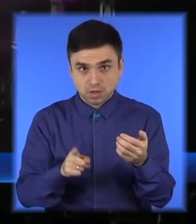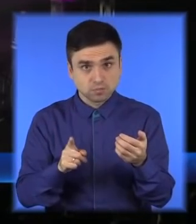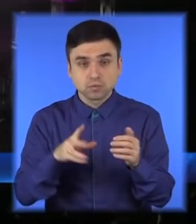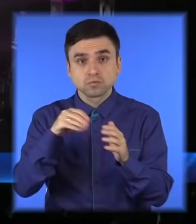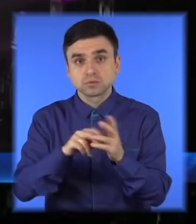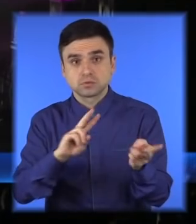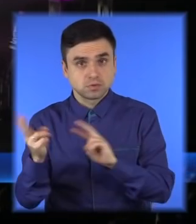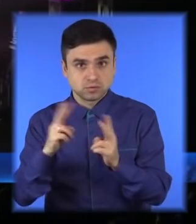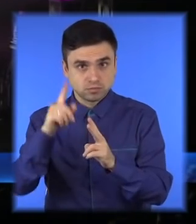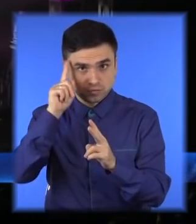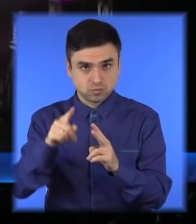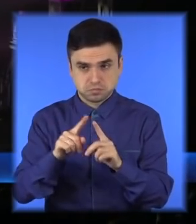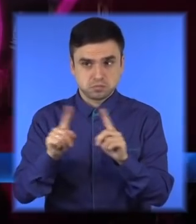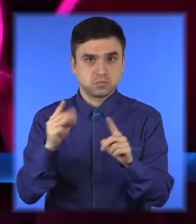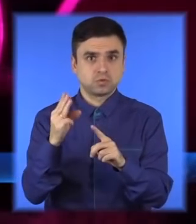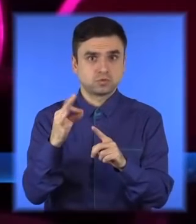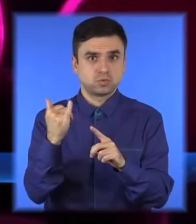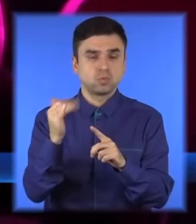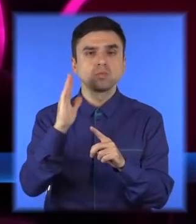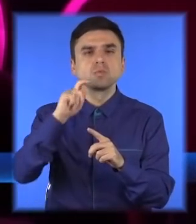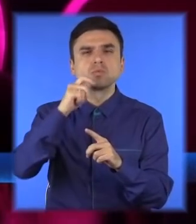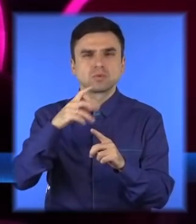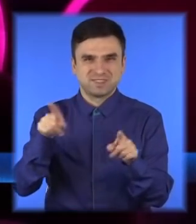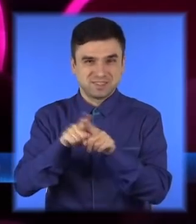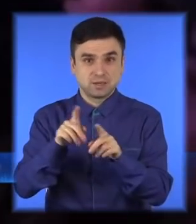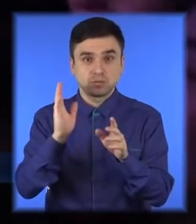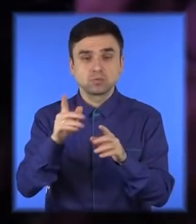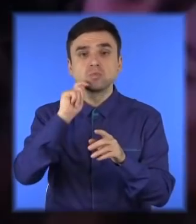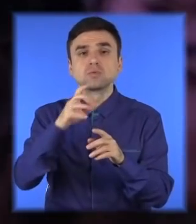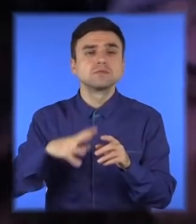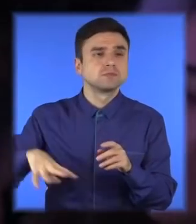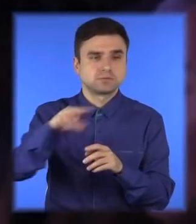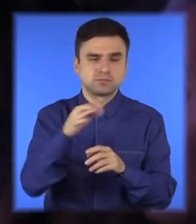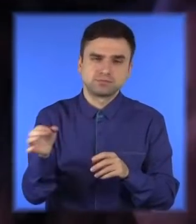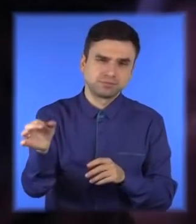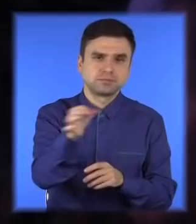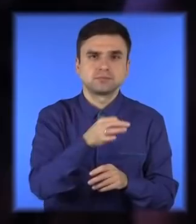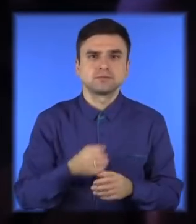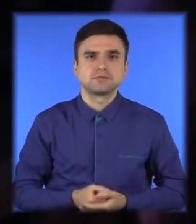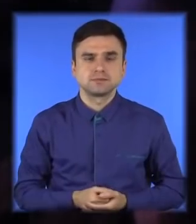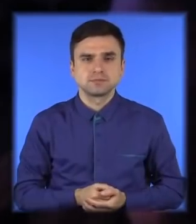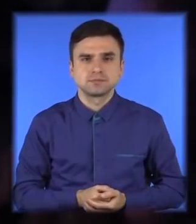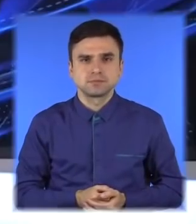у межах туру всією Україною. Артем Нолан, Олег Нікітін, Перший міський.